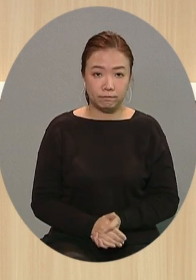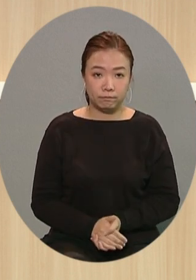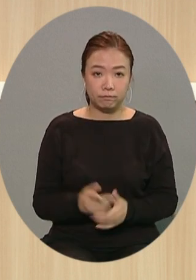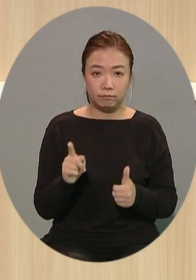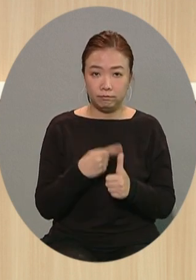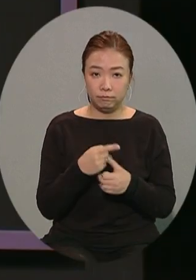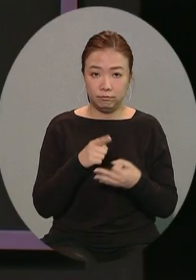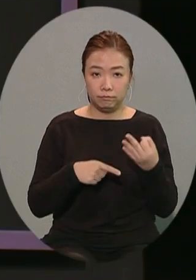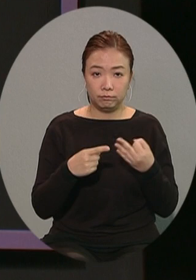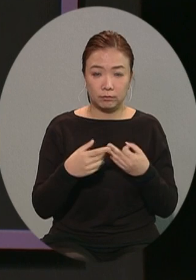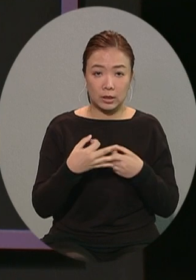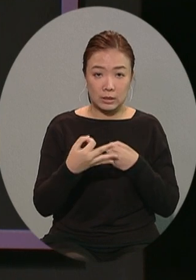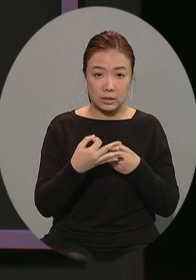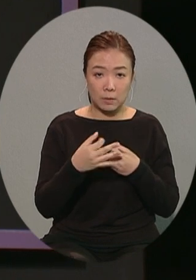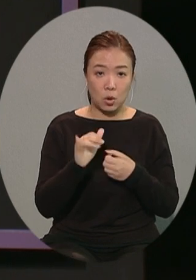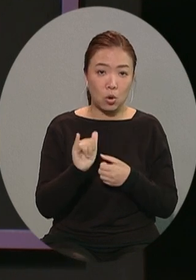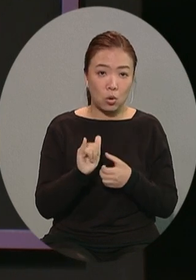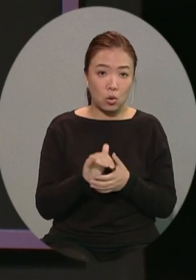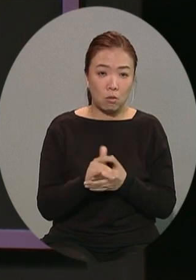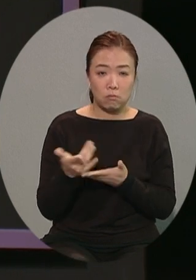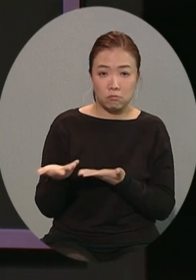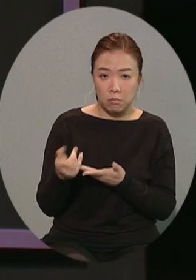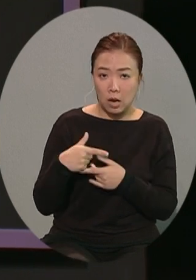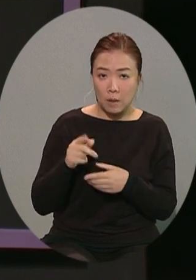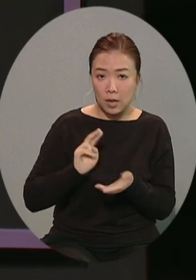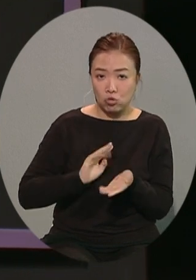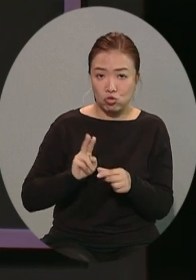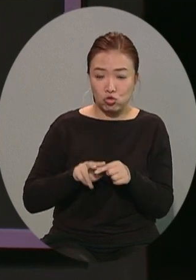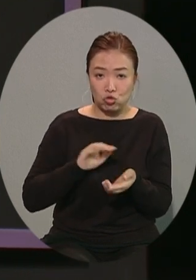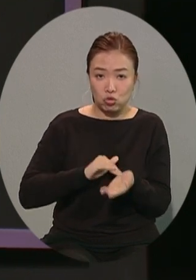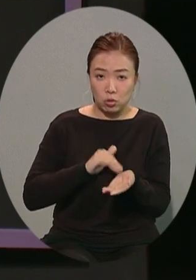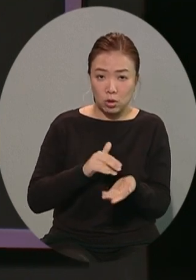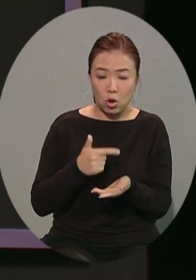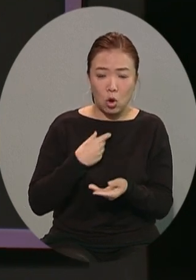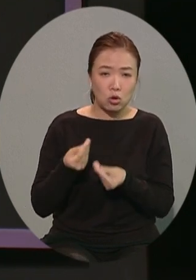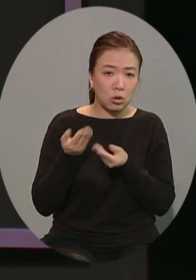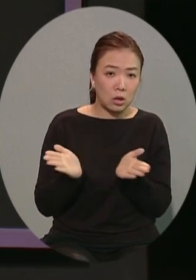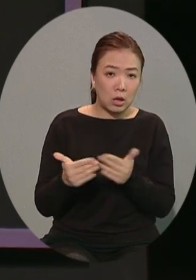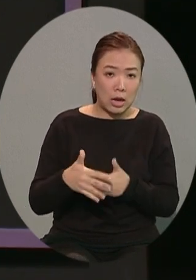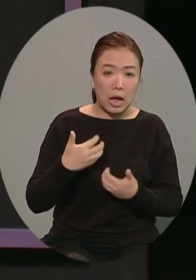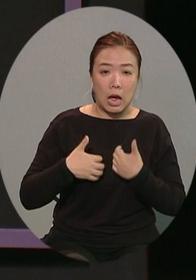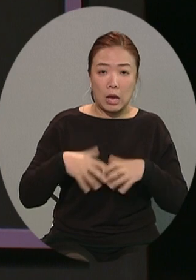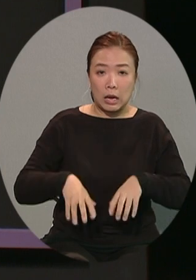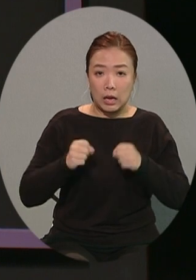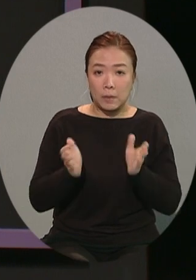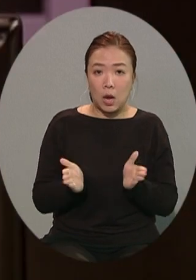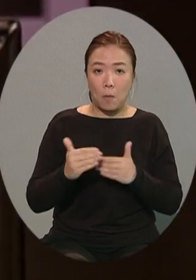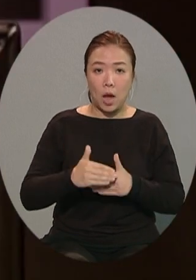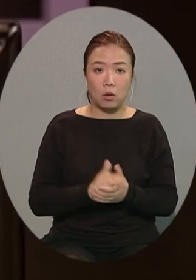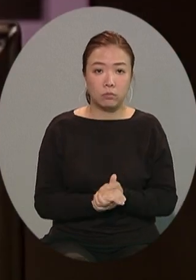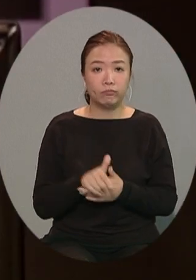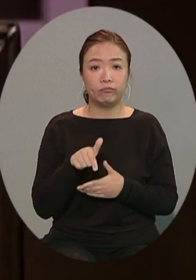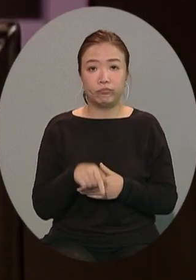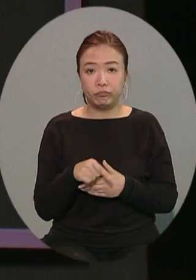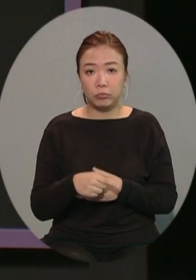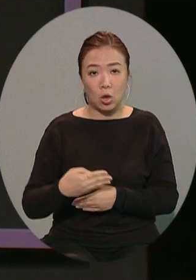家成。 袁先生，你作为一个中医师、医护界一份子，我想送你一个急救包。在这个军